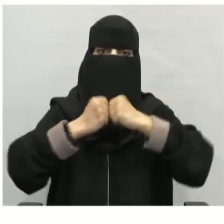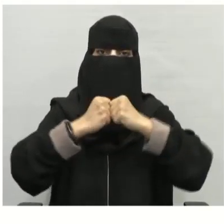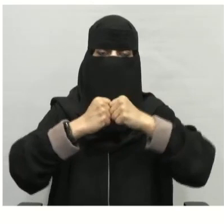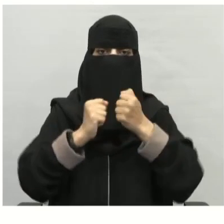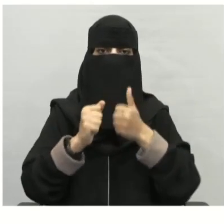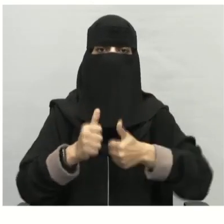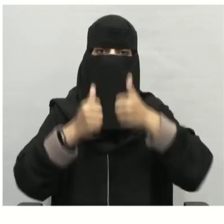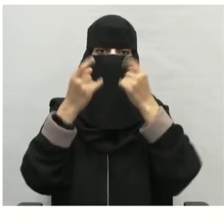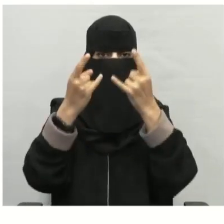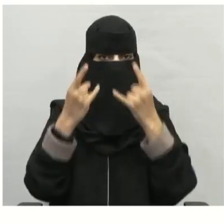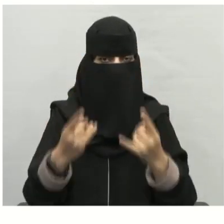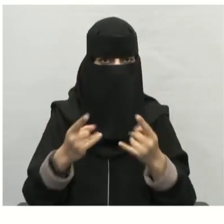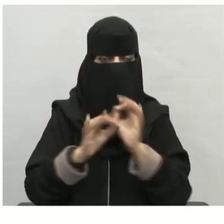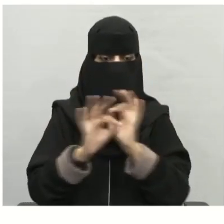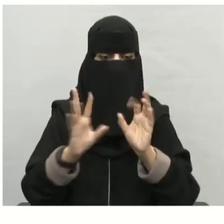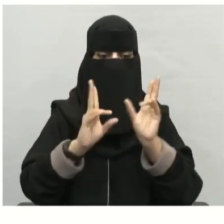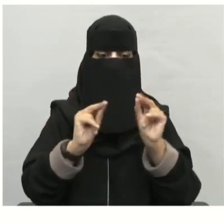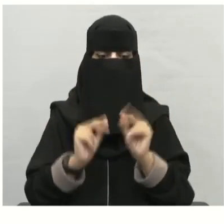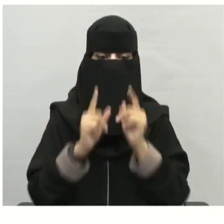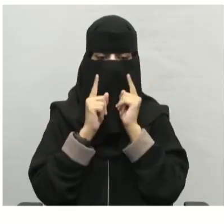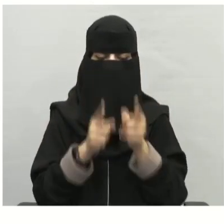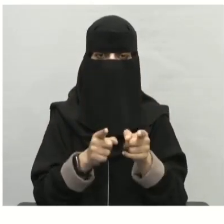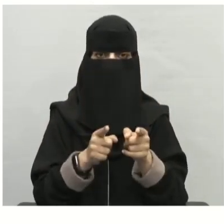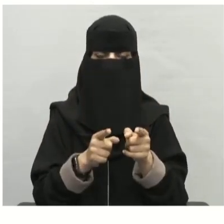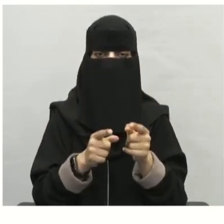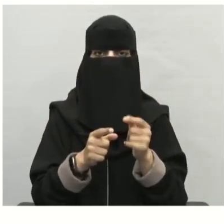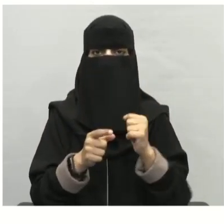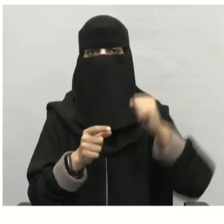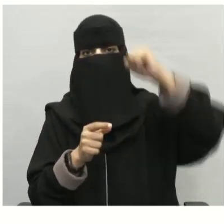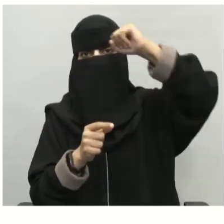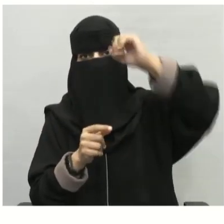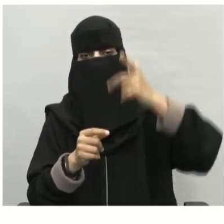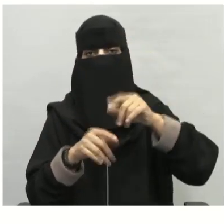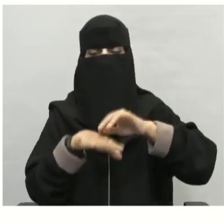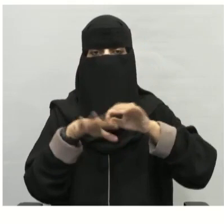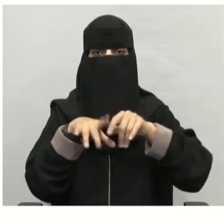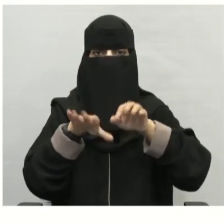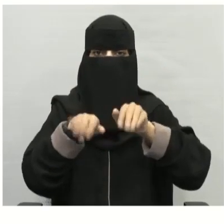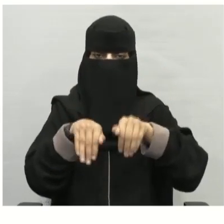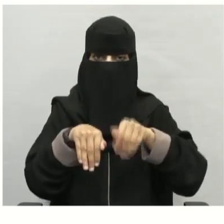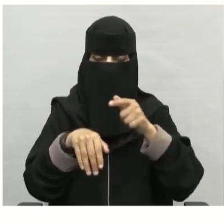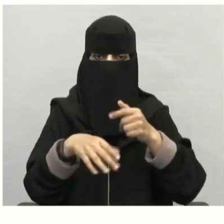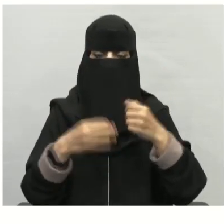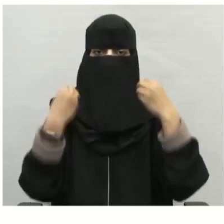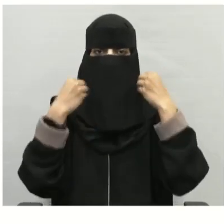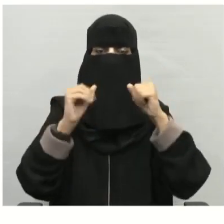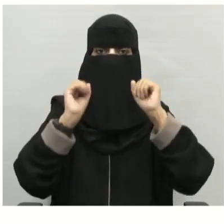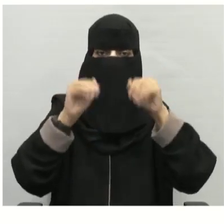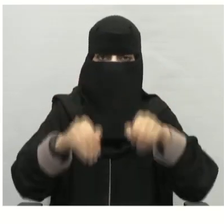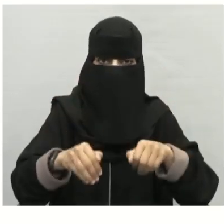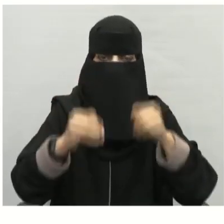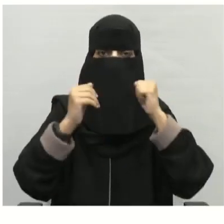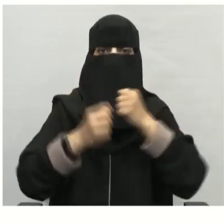بكفاءتها الكامله مثل ما نلاحظ التمدد لمس الاصابع للقدمين والقيام بتمارين